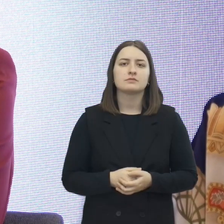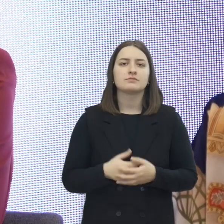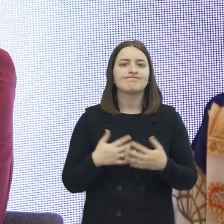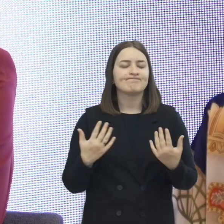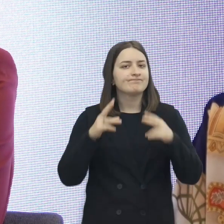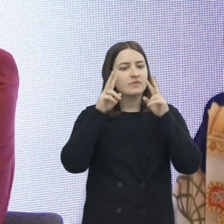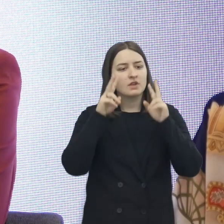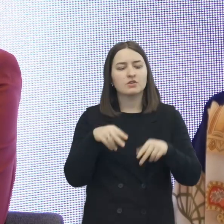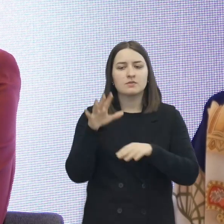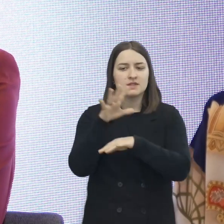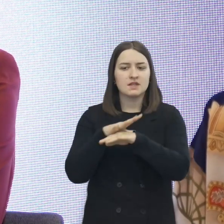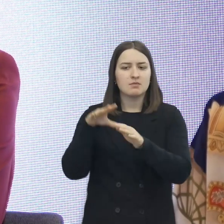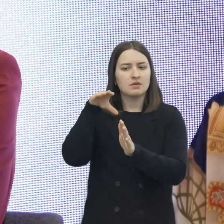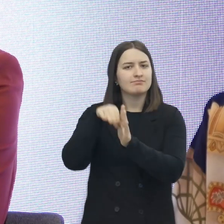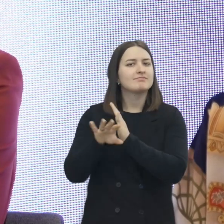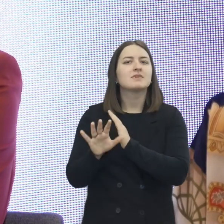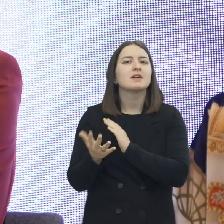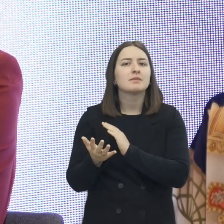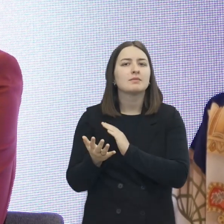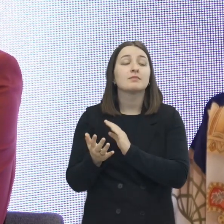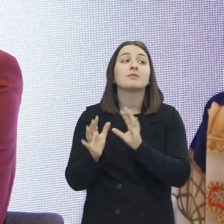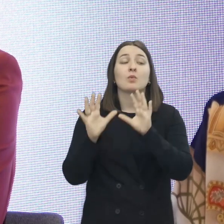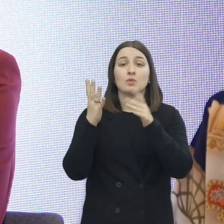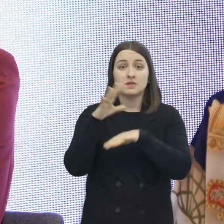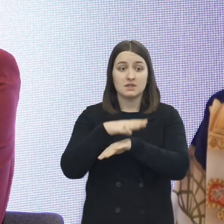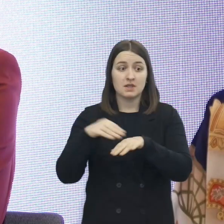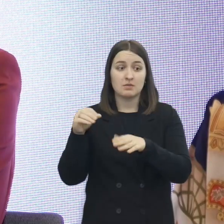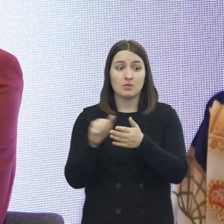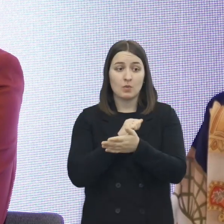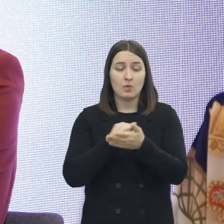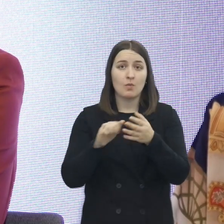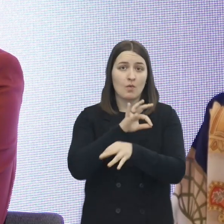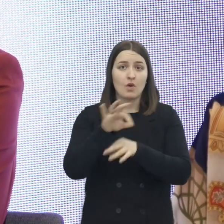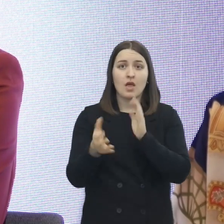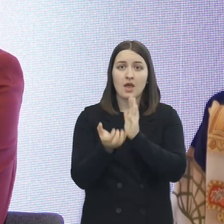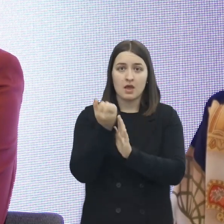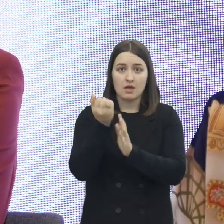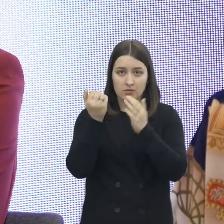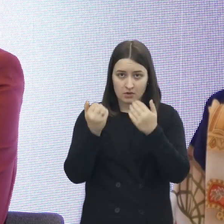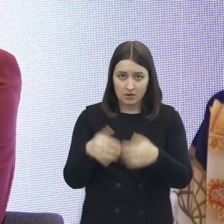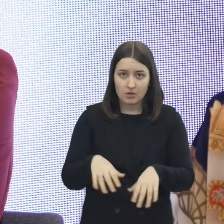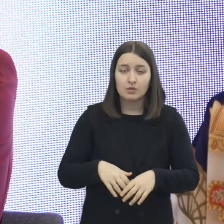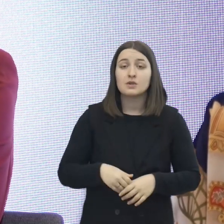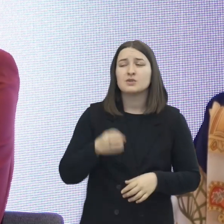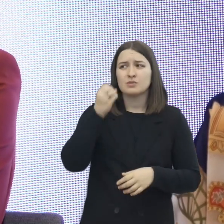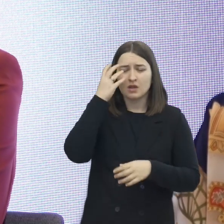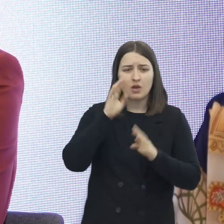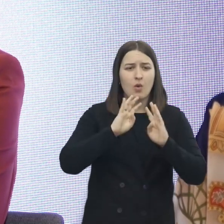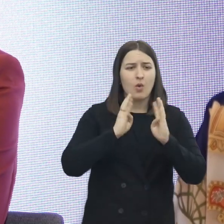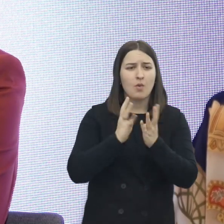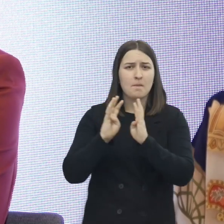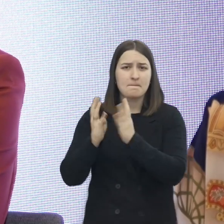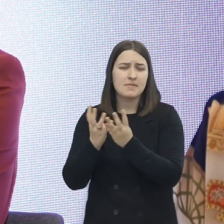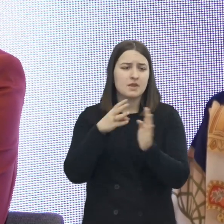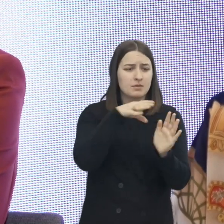Seime, kai pasieks Seimą, nes suprantama, kad komitetuose,